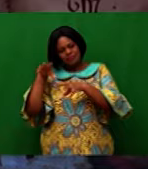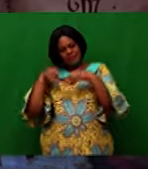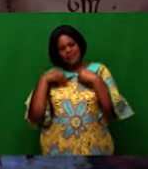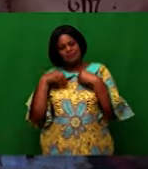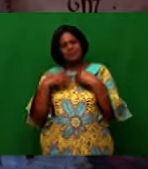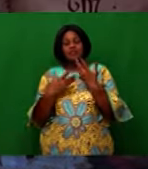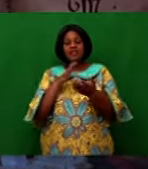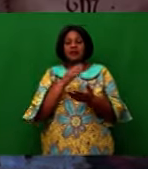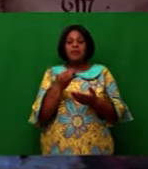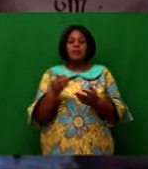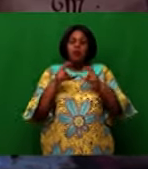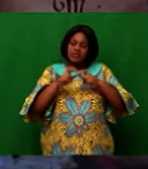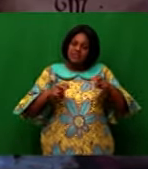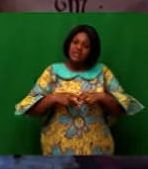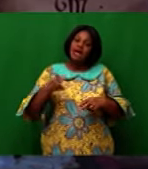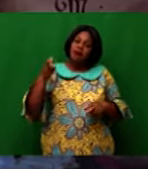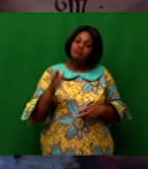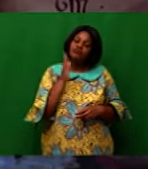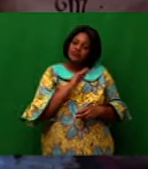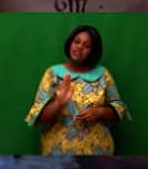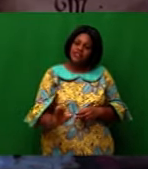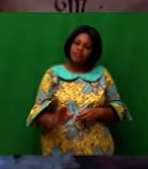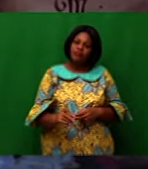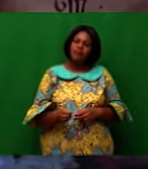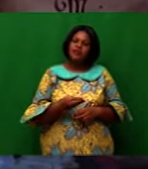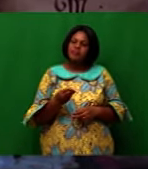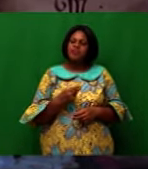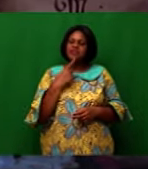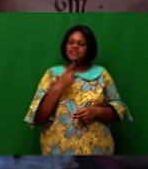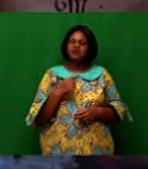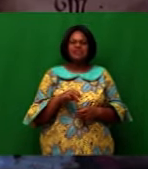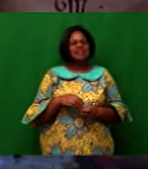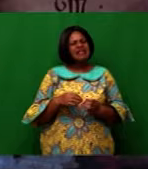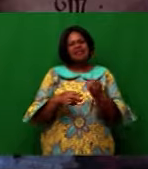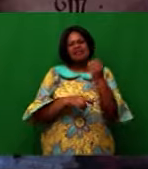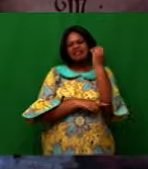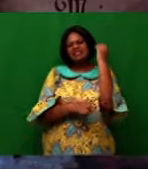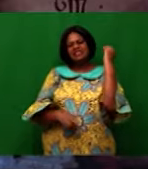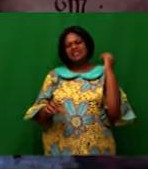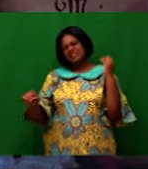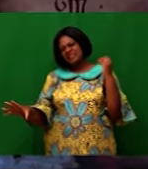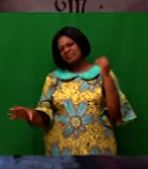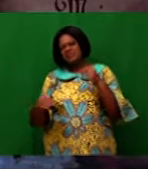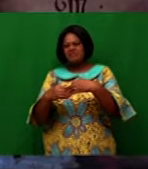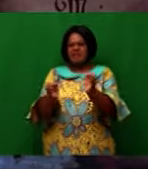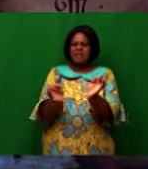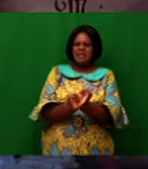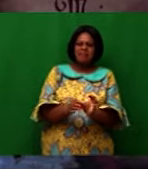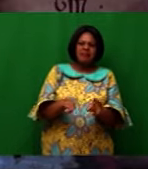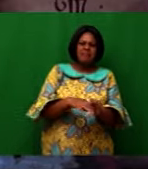chisingadzizikanwa pane ungororo netsvakiridzo yazviri kuitwa zviri kukanganisana paukama zviri kunodhumana